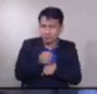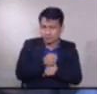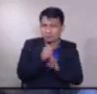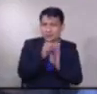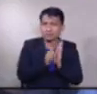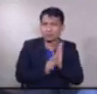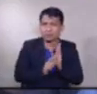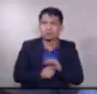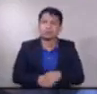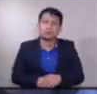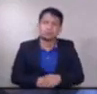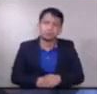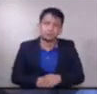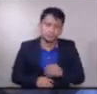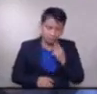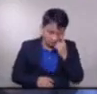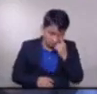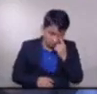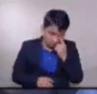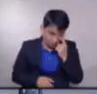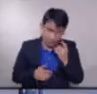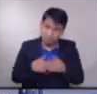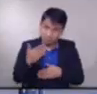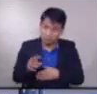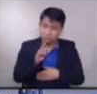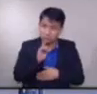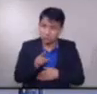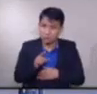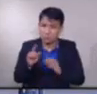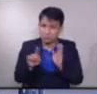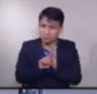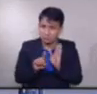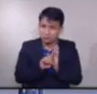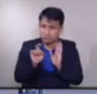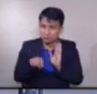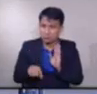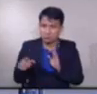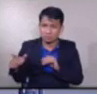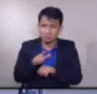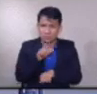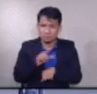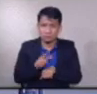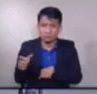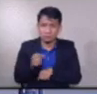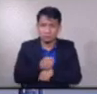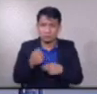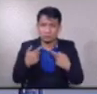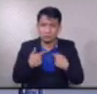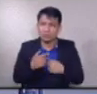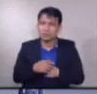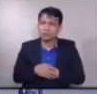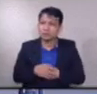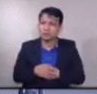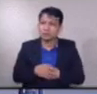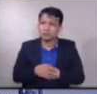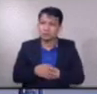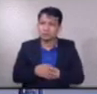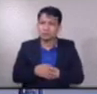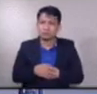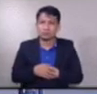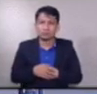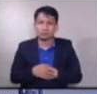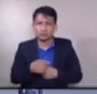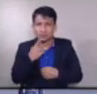Oh. Meron na rin nun kung tutusin. Bawal yun eh, di ba? Land grabbing, kaya nga mayroong pangalan na gano'n. But that is under